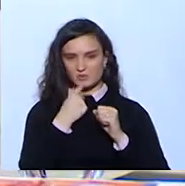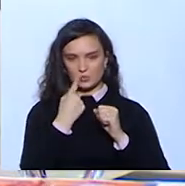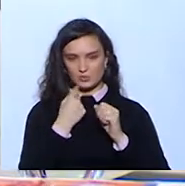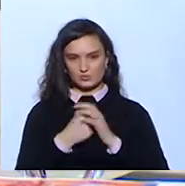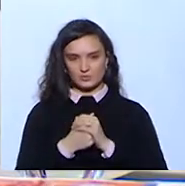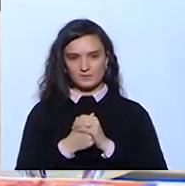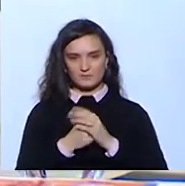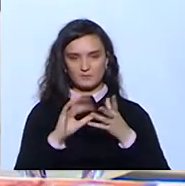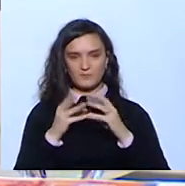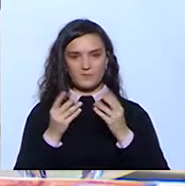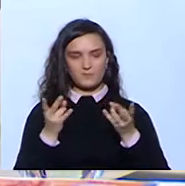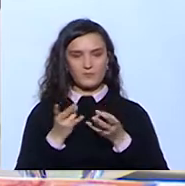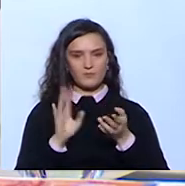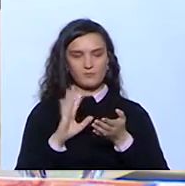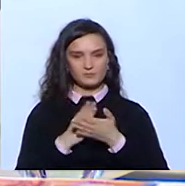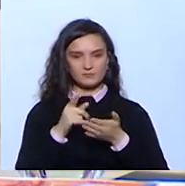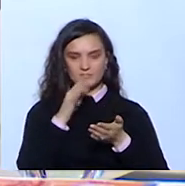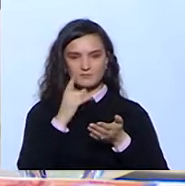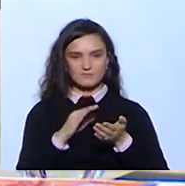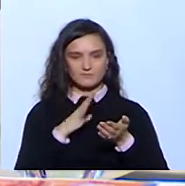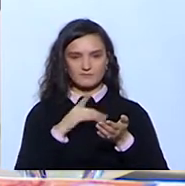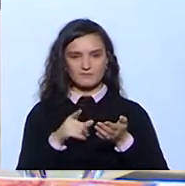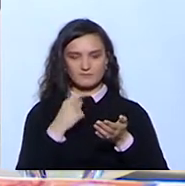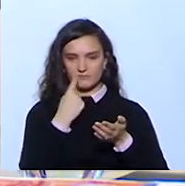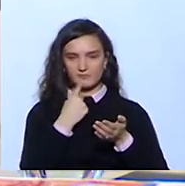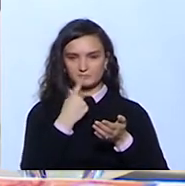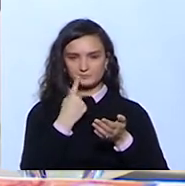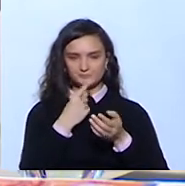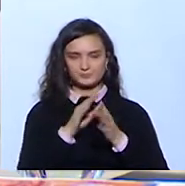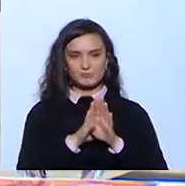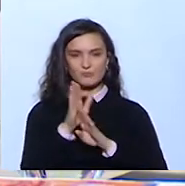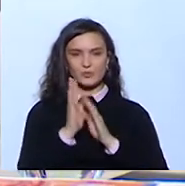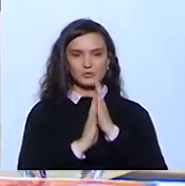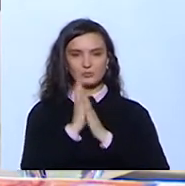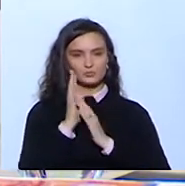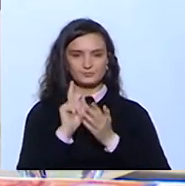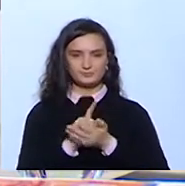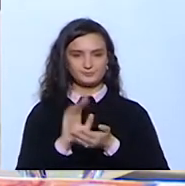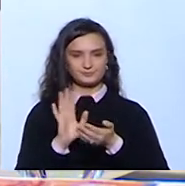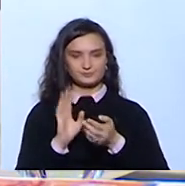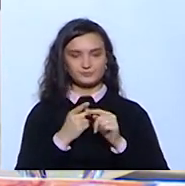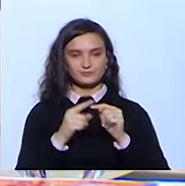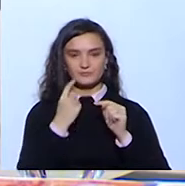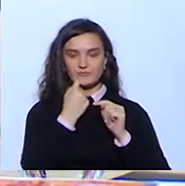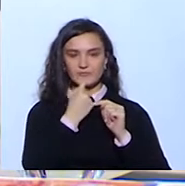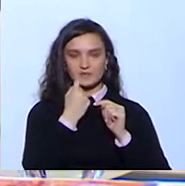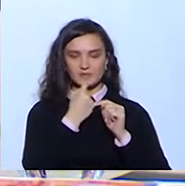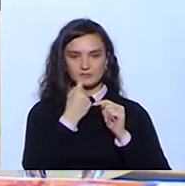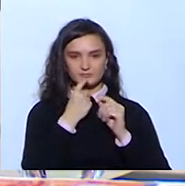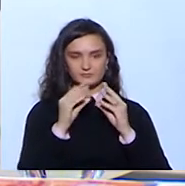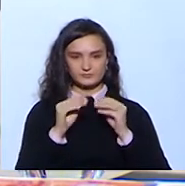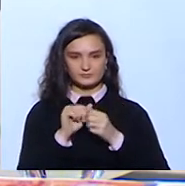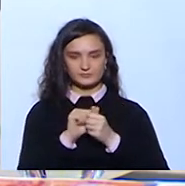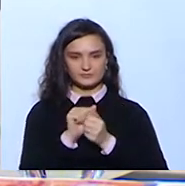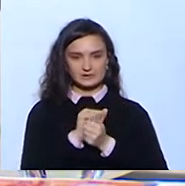ღრუში. სულაც არ არის საჭირო ამ დროს ბავშვს ჰქონდეს კბილები სრულად ამოსული, მაგალითად, იმიტომ რომ გრძილებითაც თუნდაც ამ